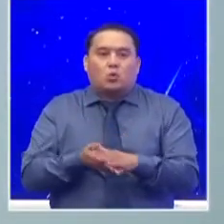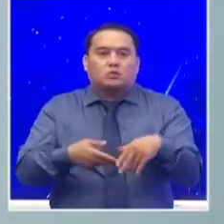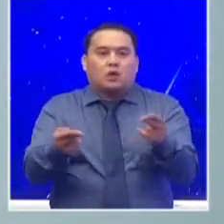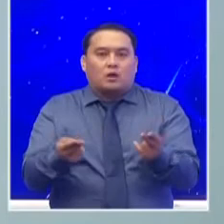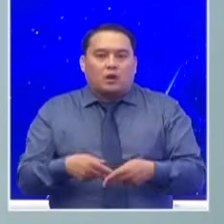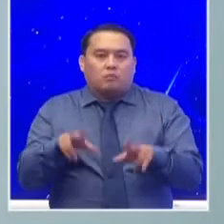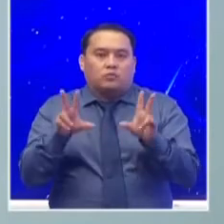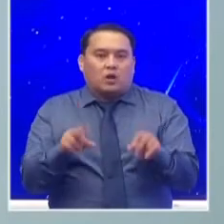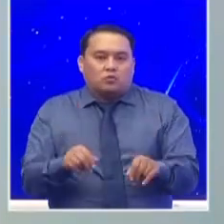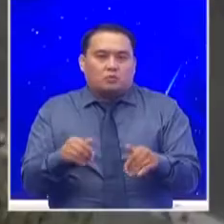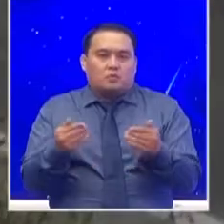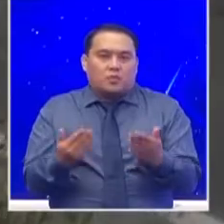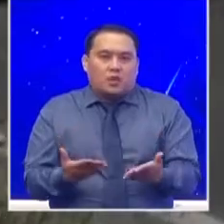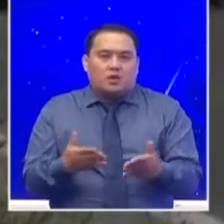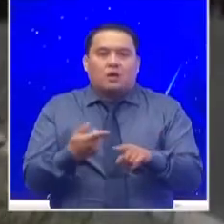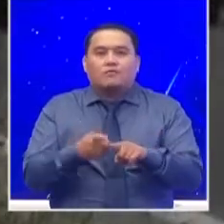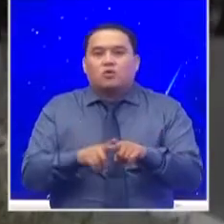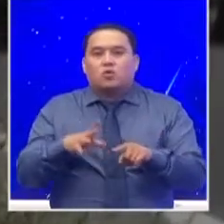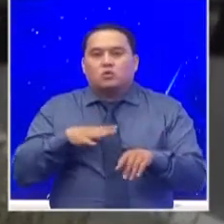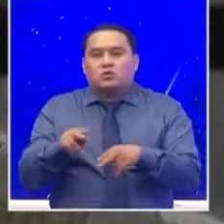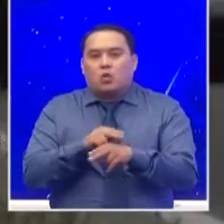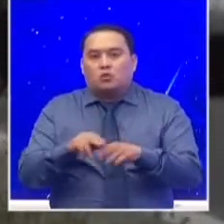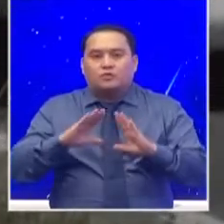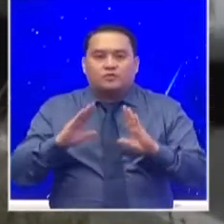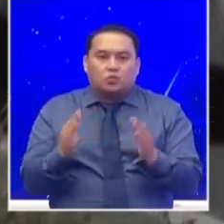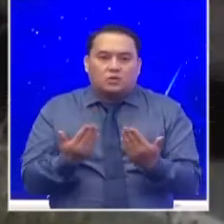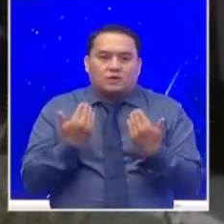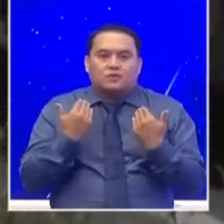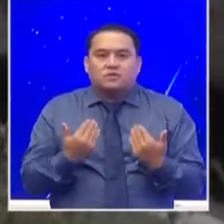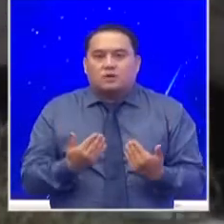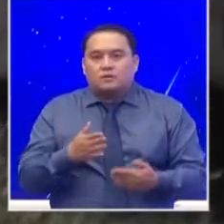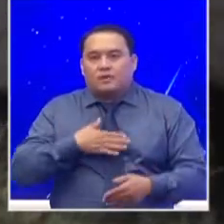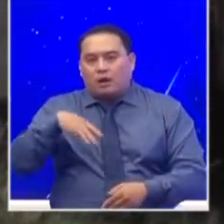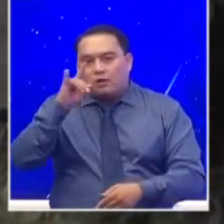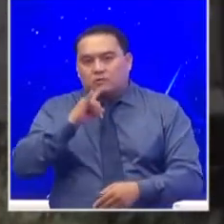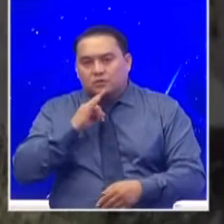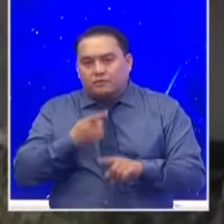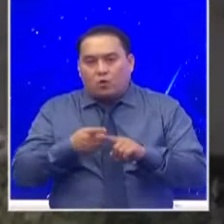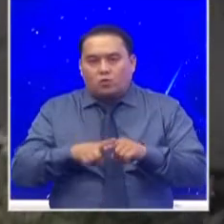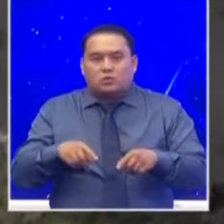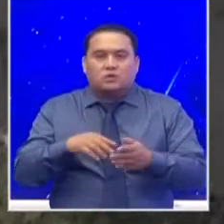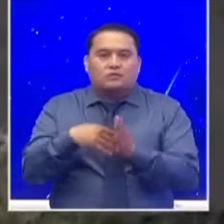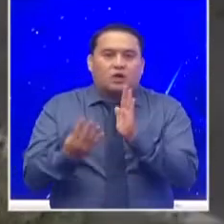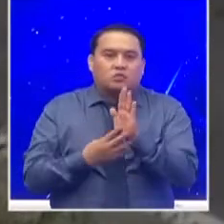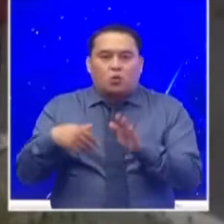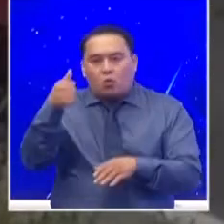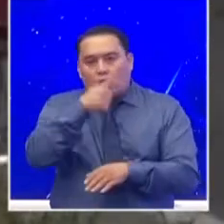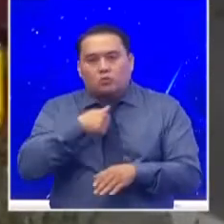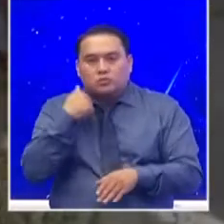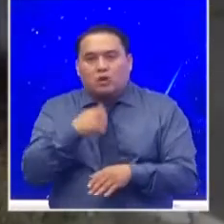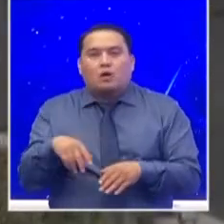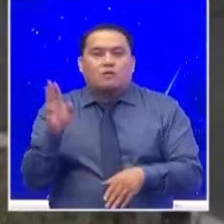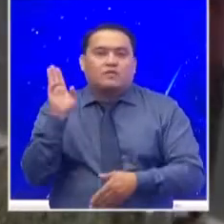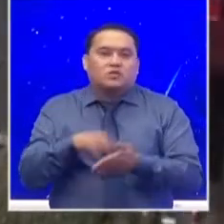и пообещали принять необходимые меры для исправления ситуации. Между тем, в конце 2019 года компания уже